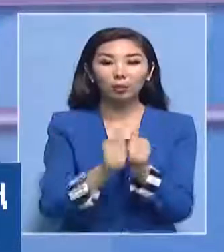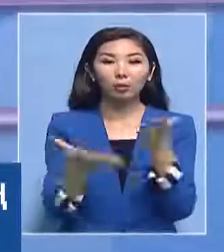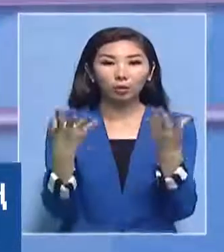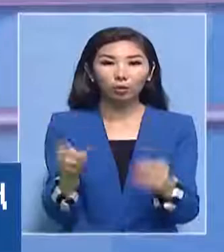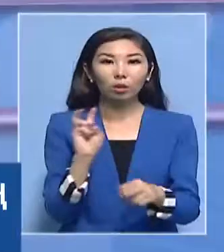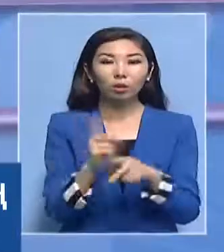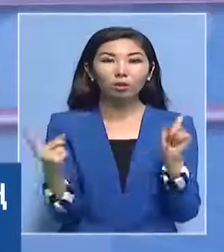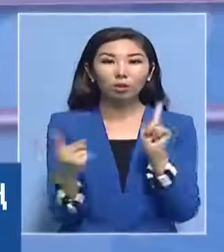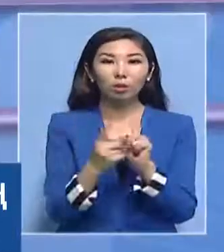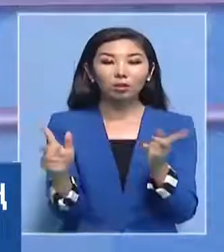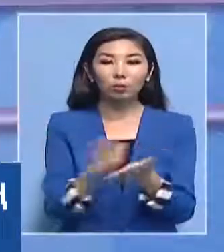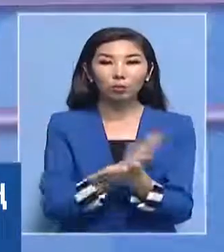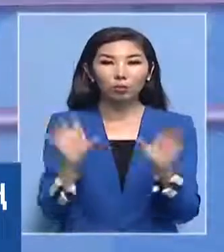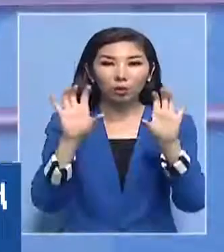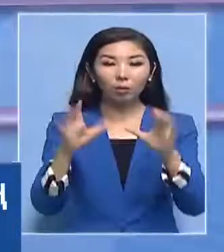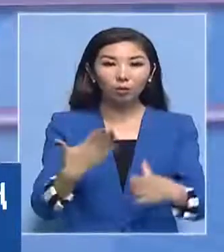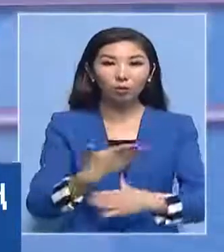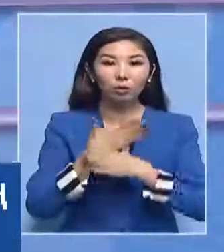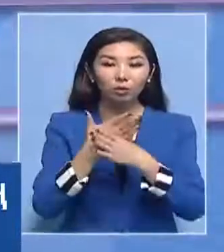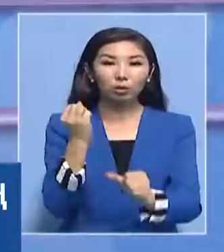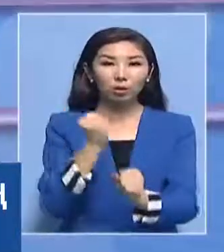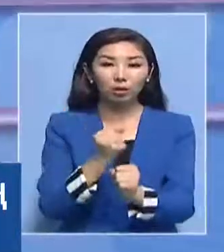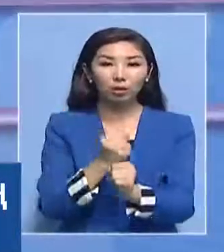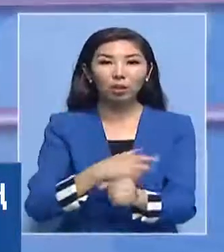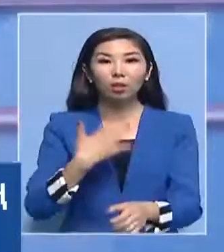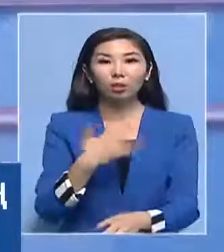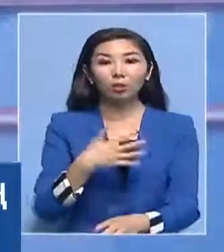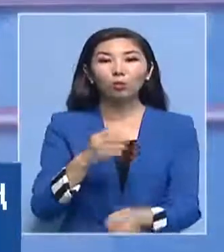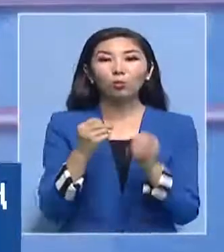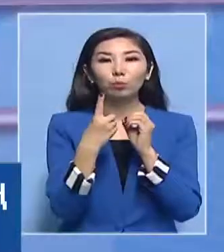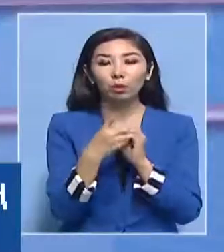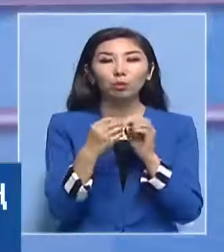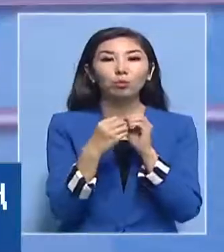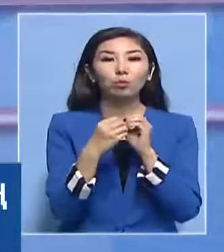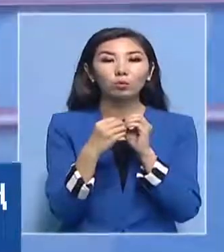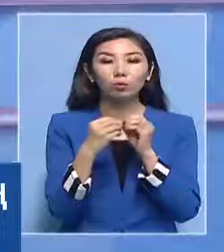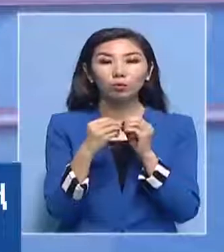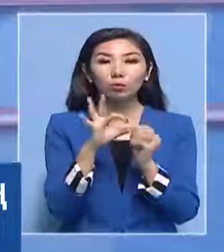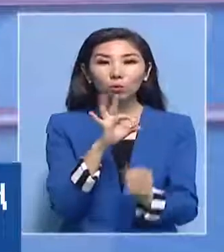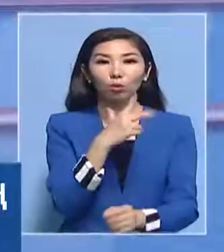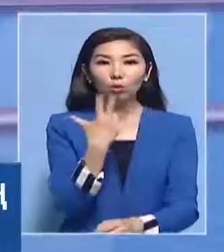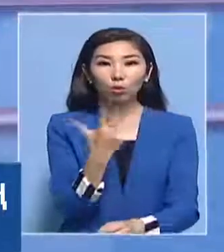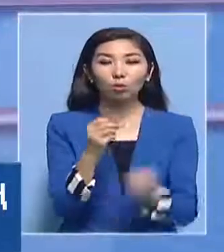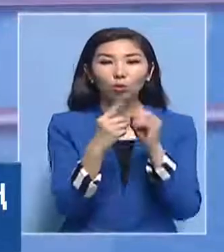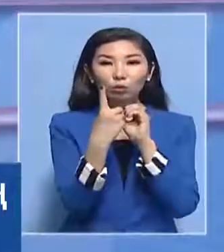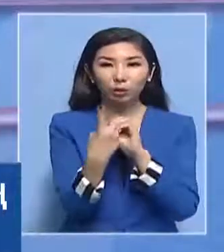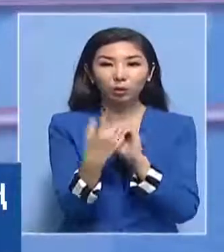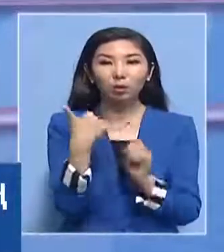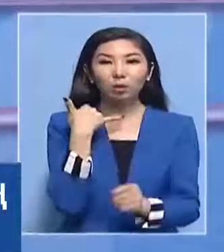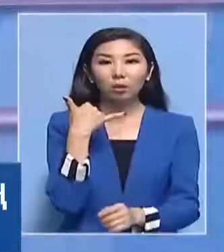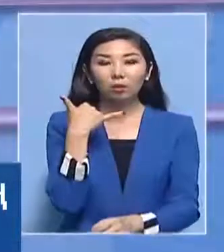6-ға әрбір күні келуге болады, тегін заңгерлік көмек көрсетіледі. елу бір ноль үш он бір.